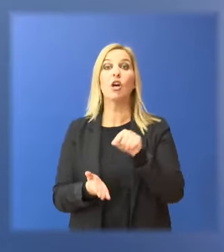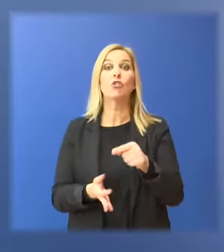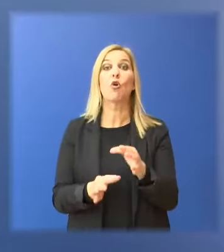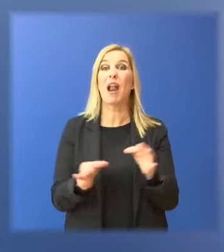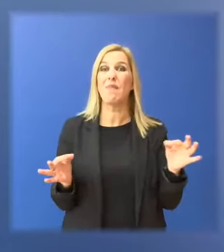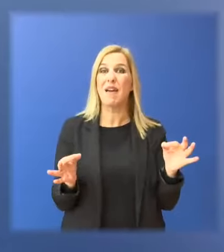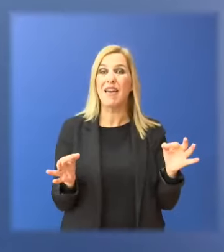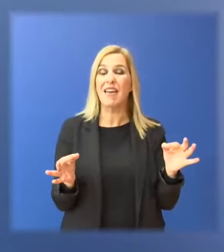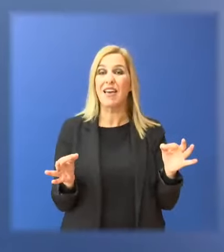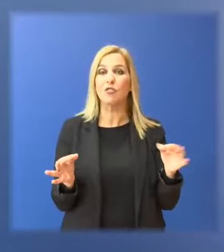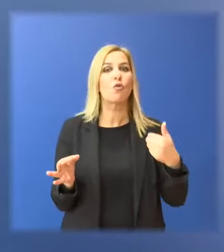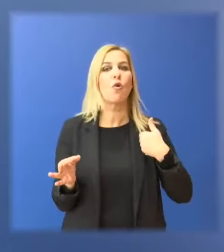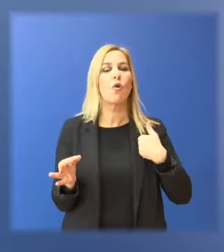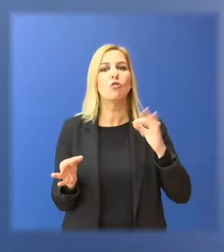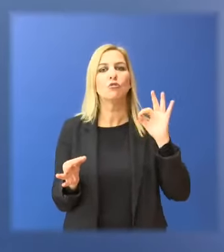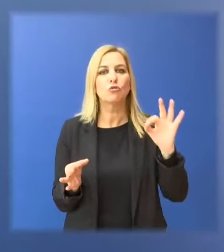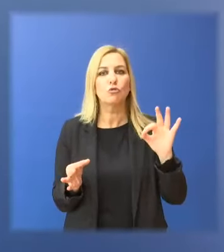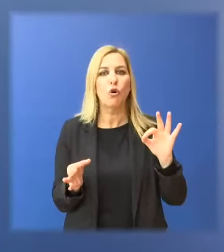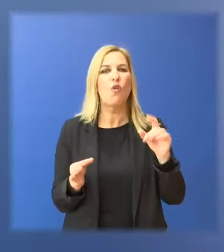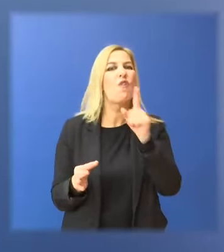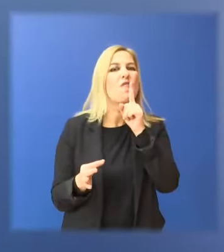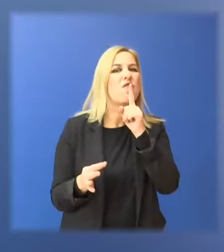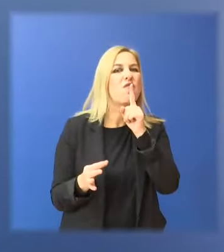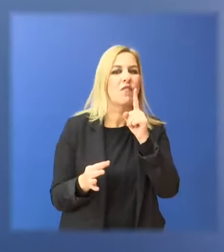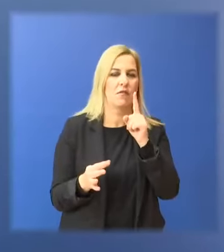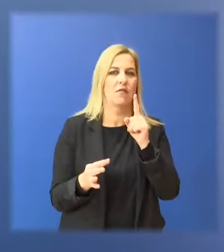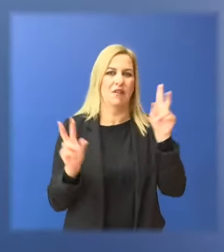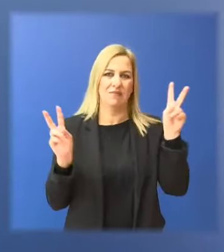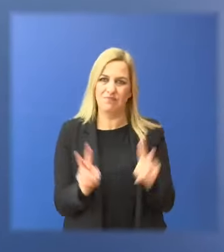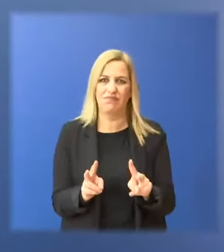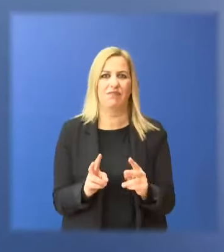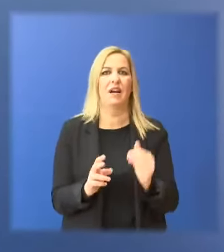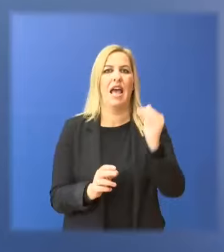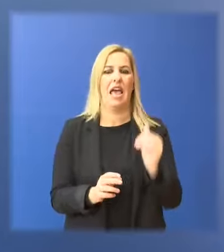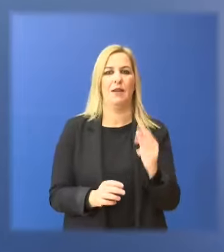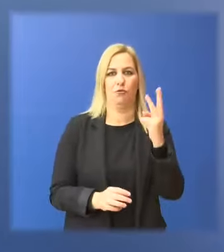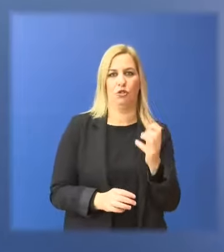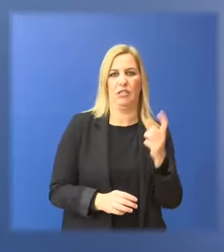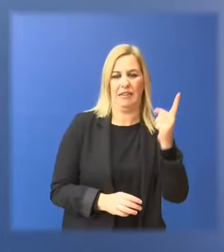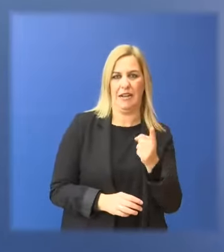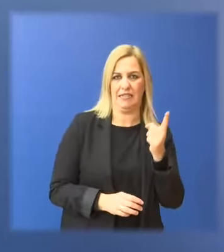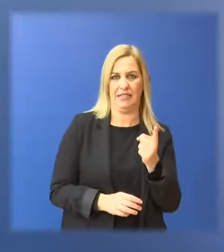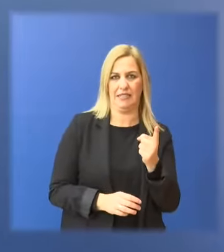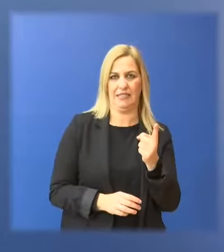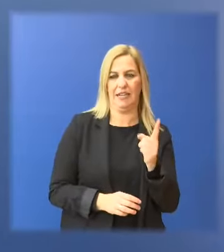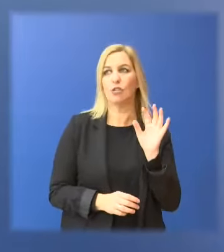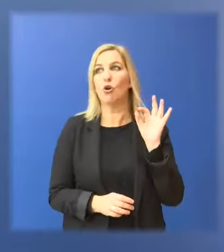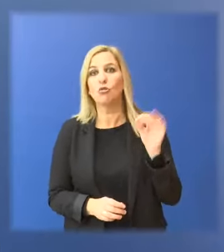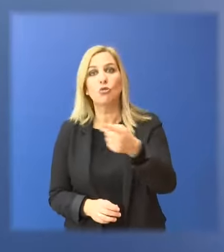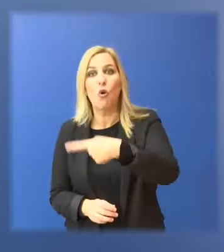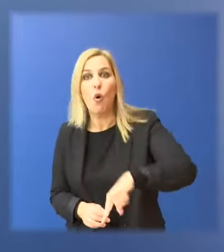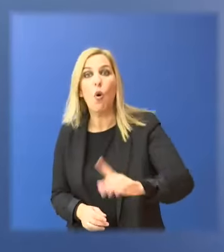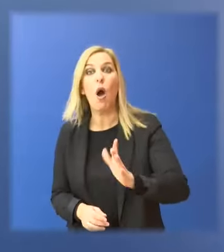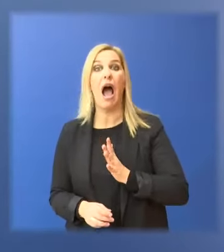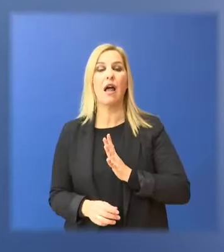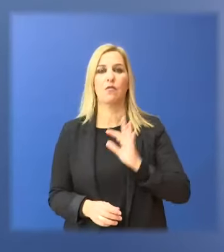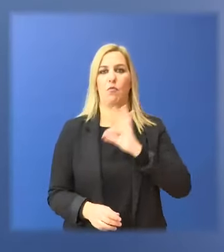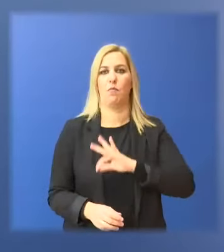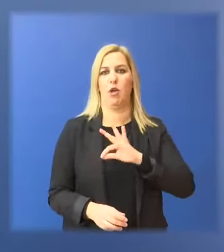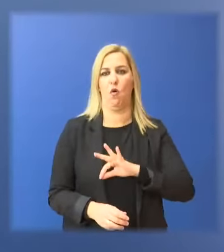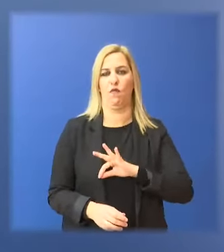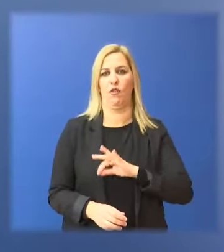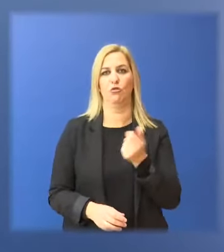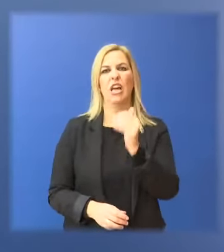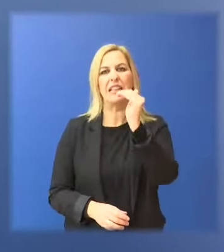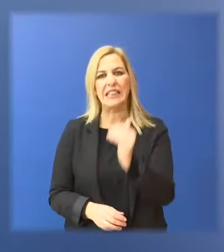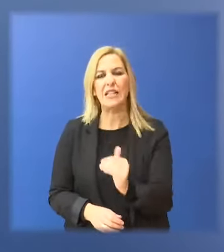περιορίζουμε τις συνολικές εκπτώσεις αυτές κατά 30% και μεταφέρουμε το όφελος στον καταναλωτή με αντίστοιχη μείωση των